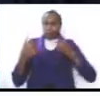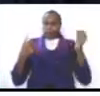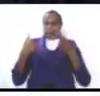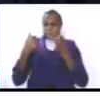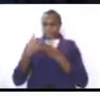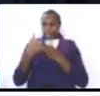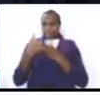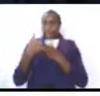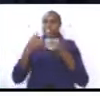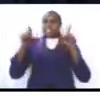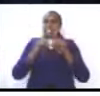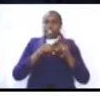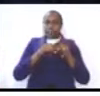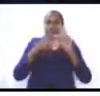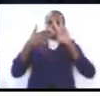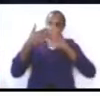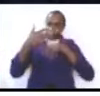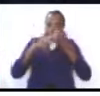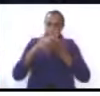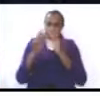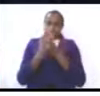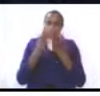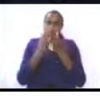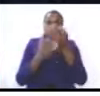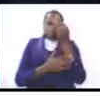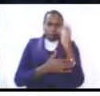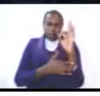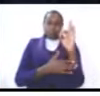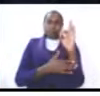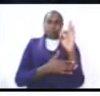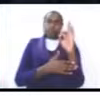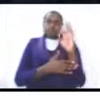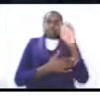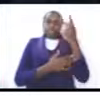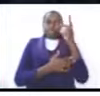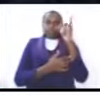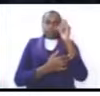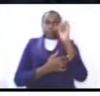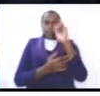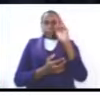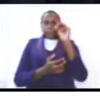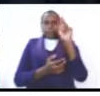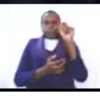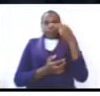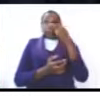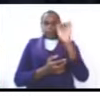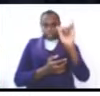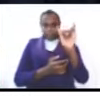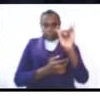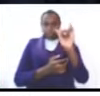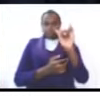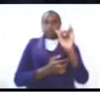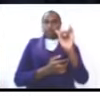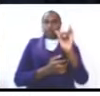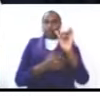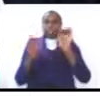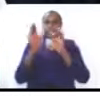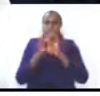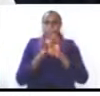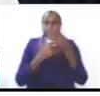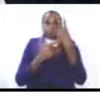na tumesomewa kutoka kitabu cha Timotheo wa pili mlango huo wa